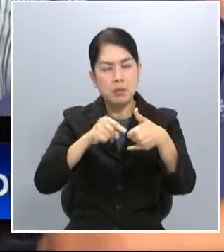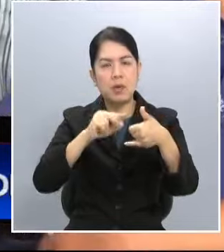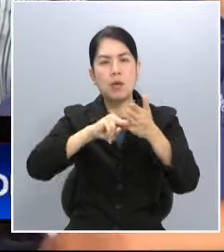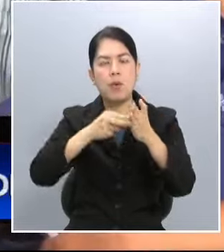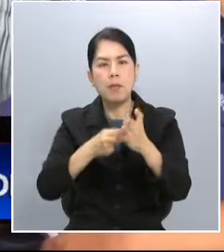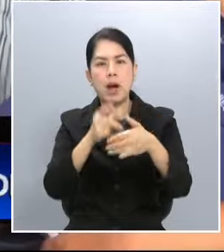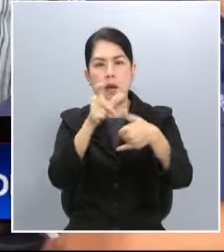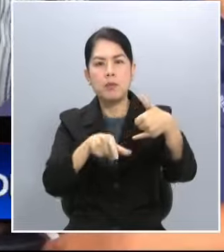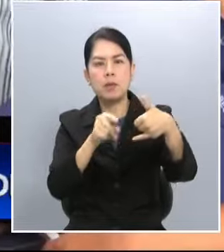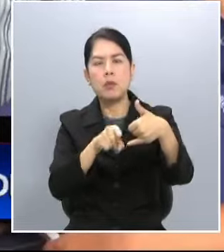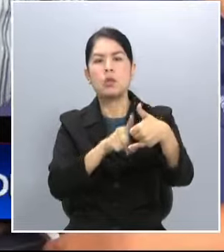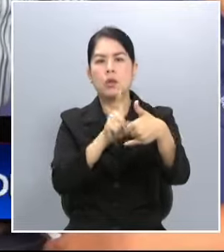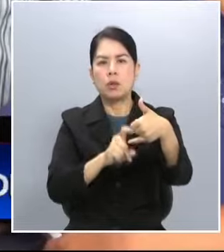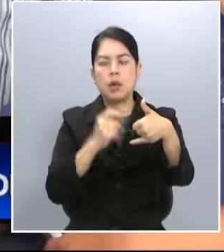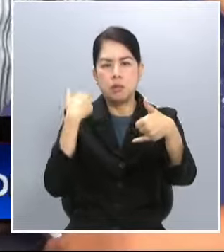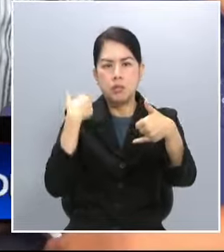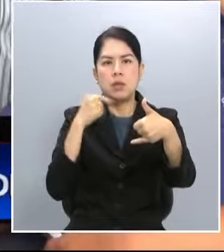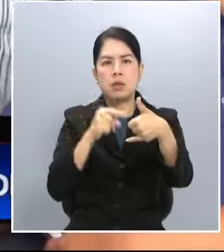ปครับ